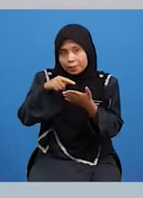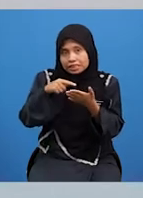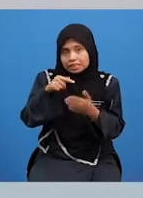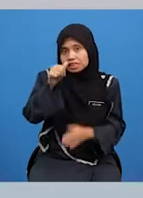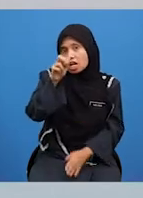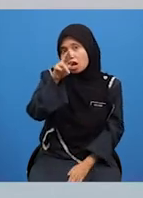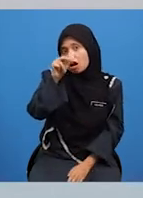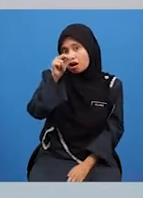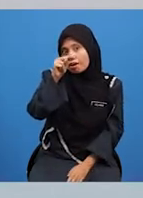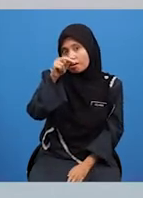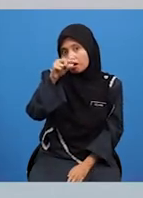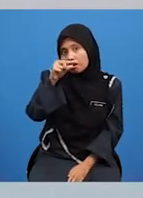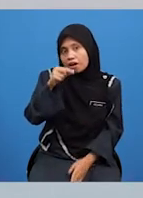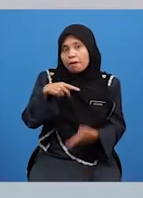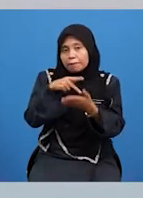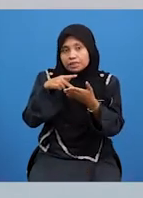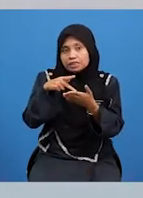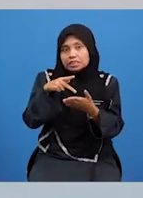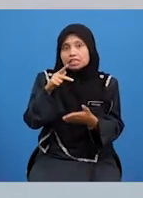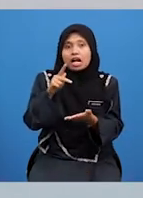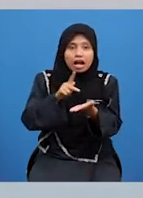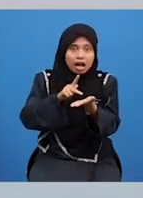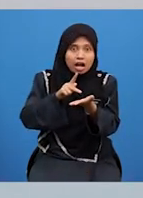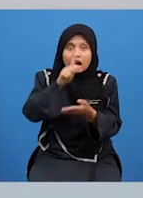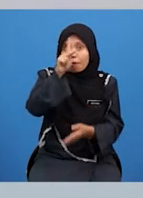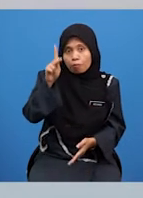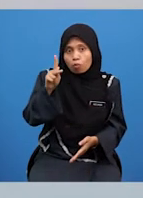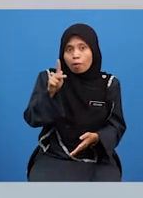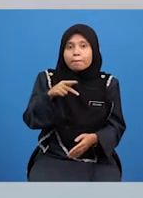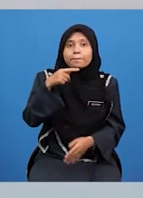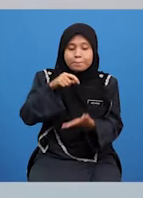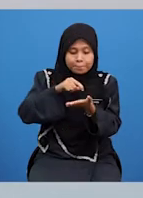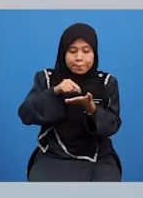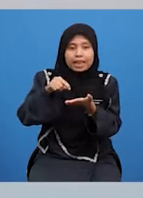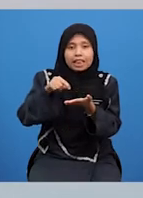arang, pastel kapur, pen.